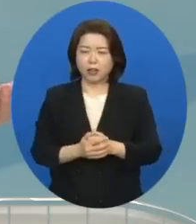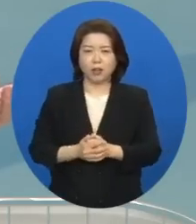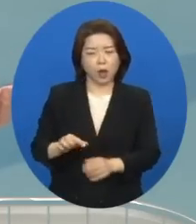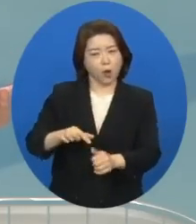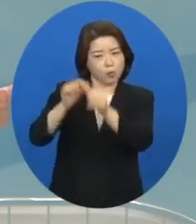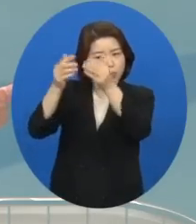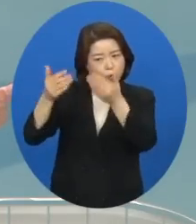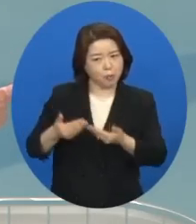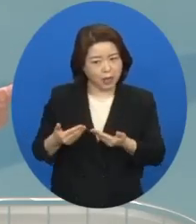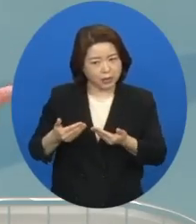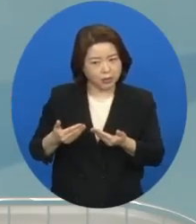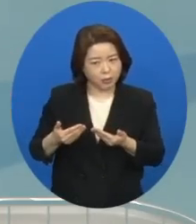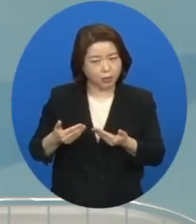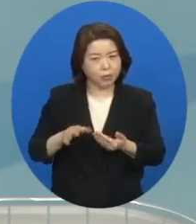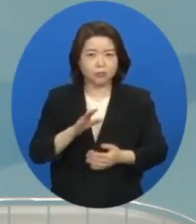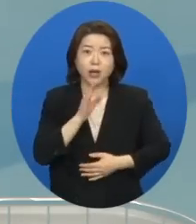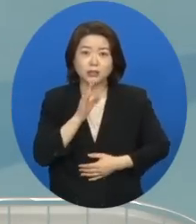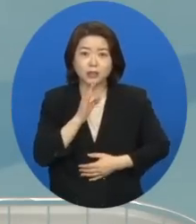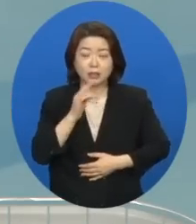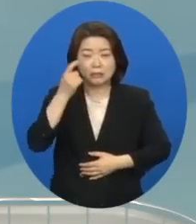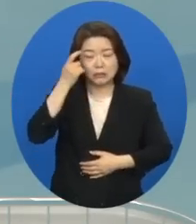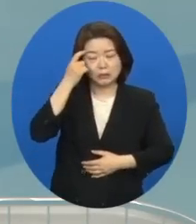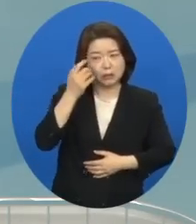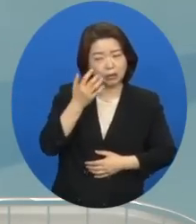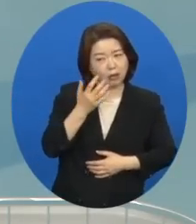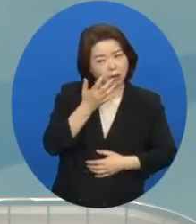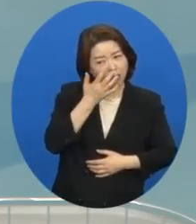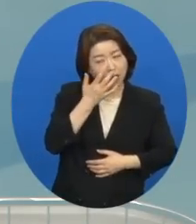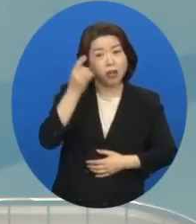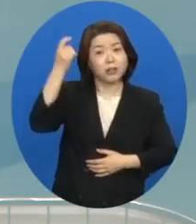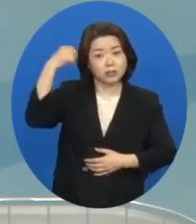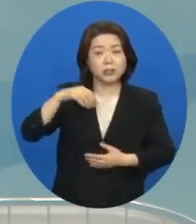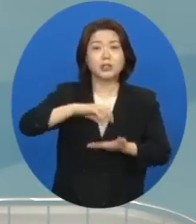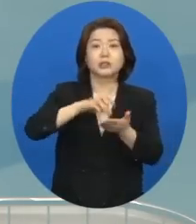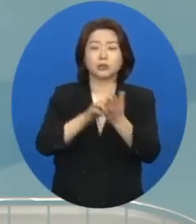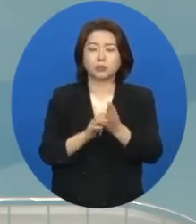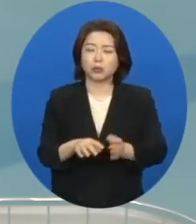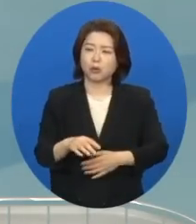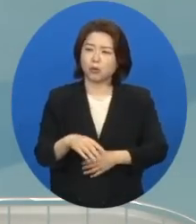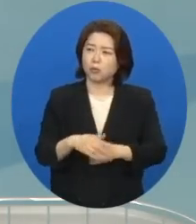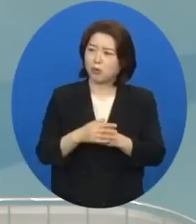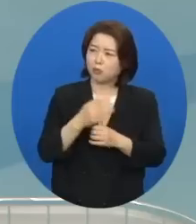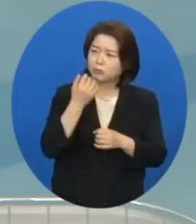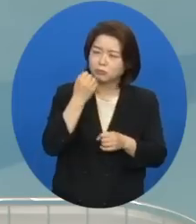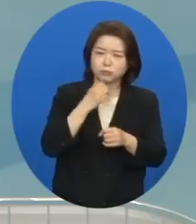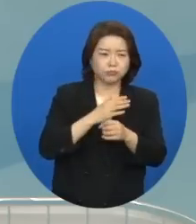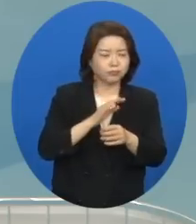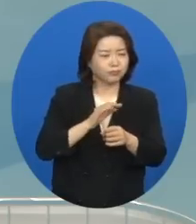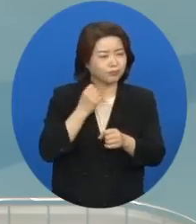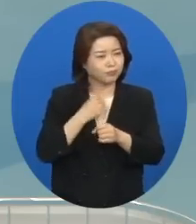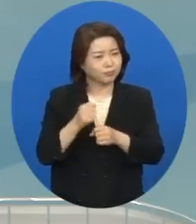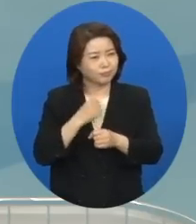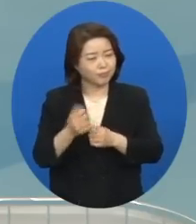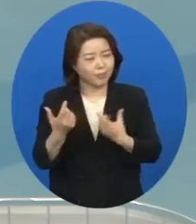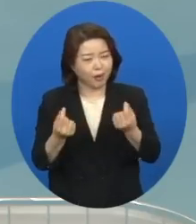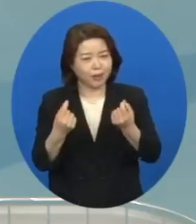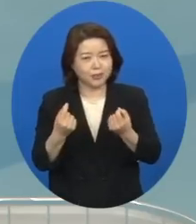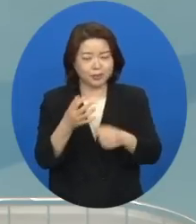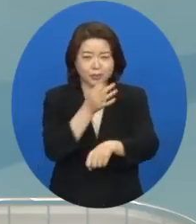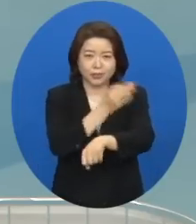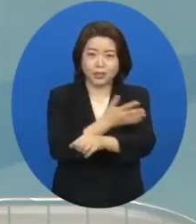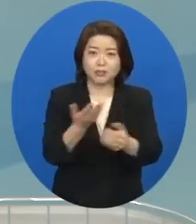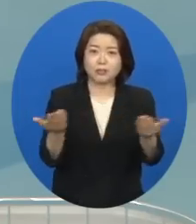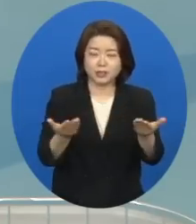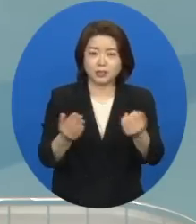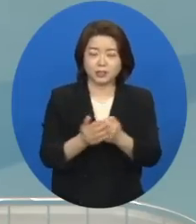구원을 받는 건가? 이렇게 생각할 만큼 정말 어처구니 없을 정도로 단순한 일입니다. 자리에